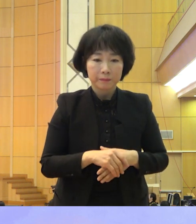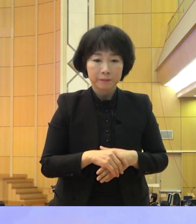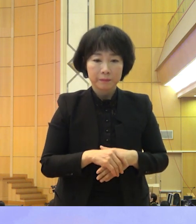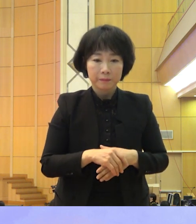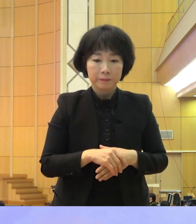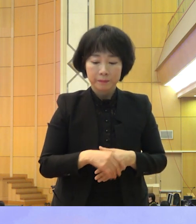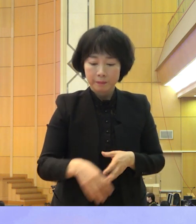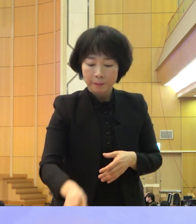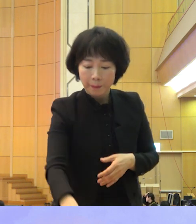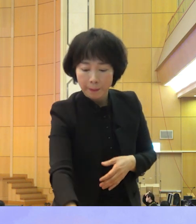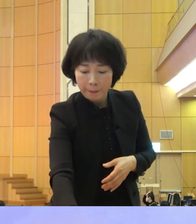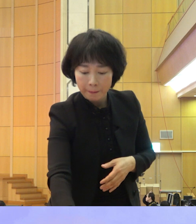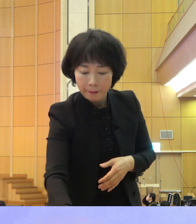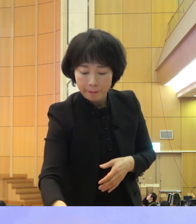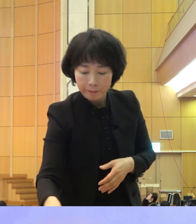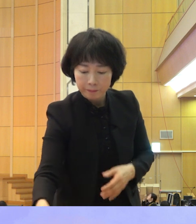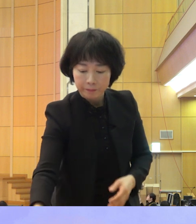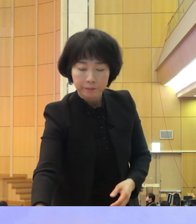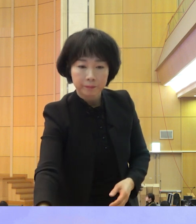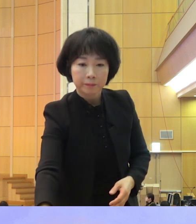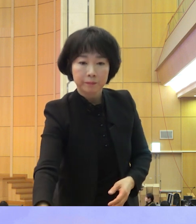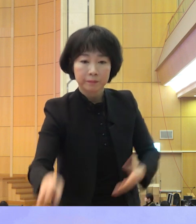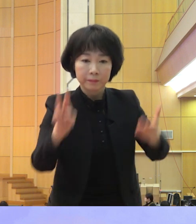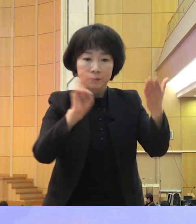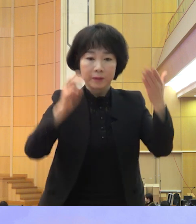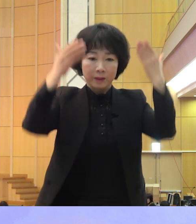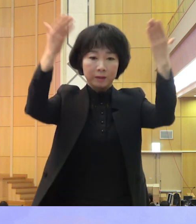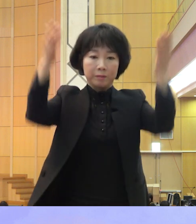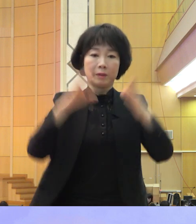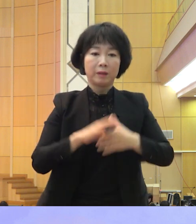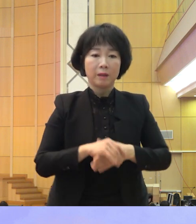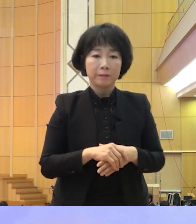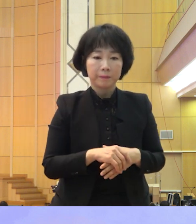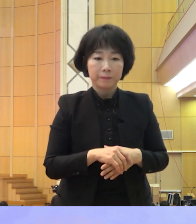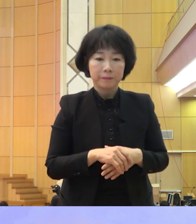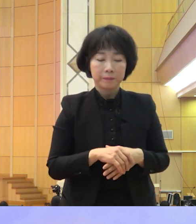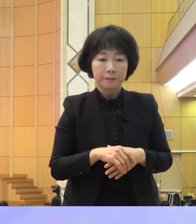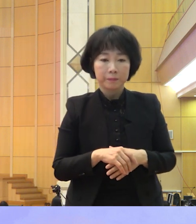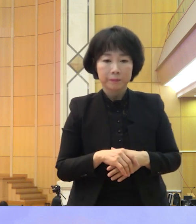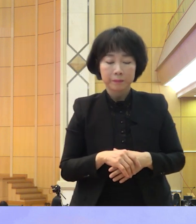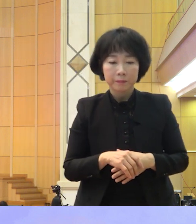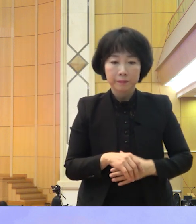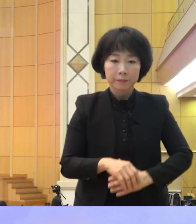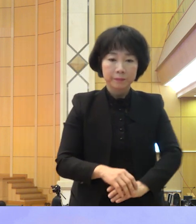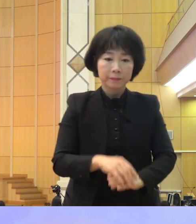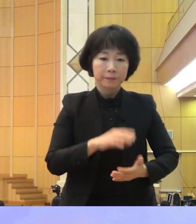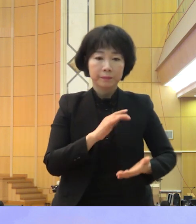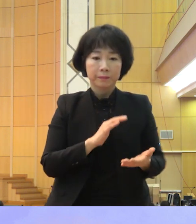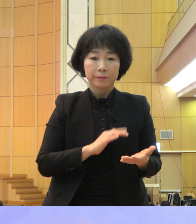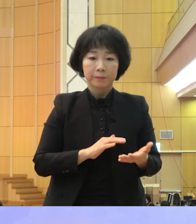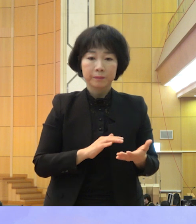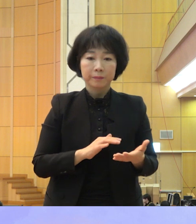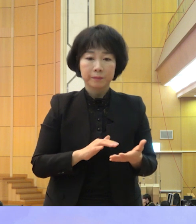389장, 찬송 389장 믿는 사람들 이 찬양 드리시겠습니다.